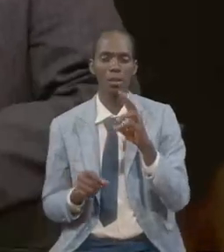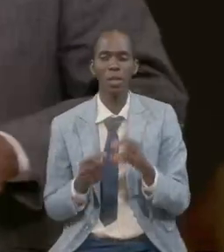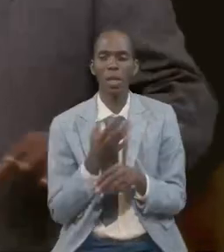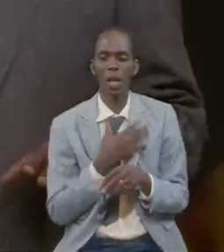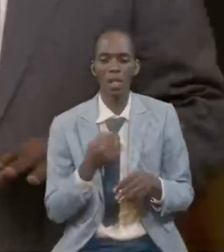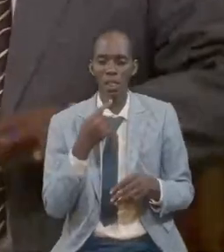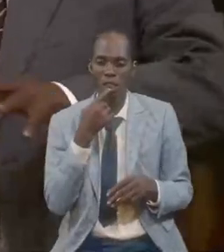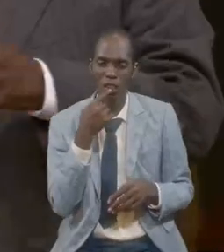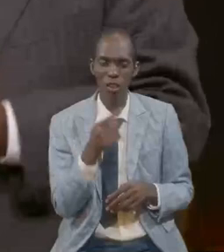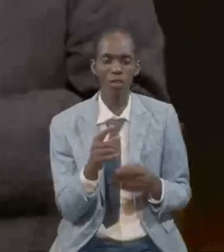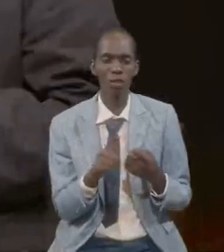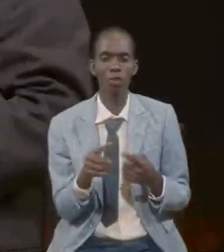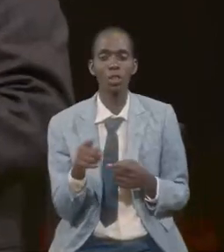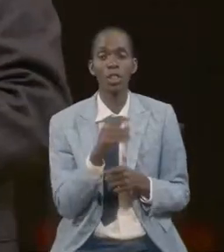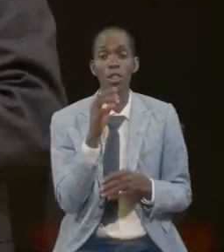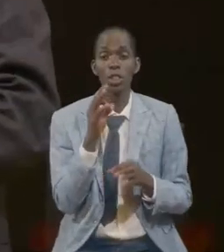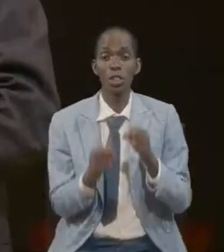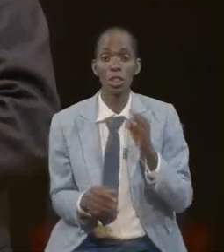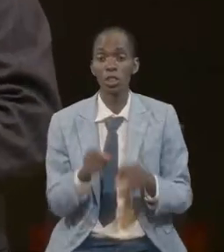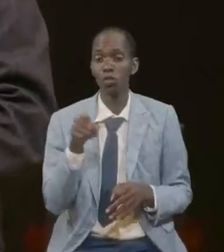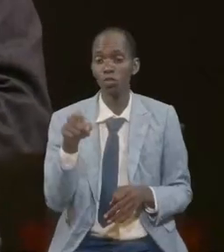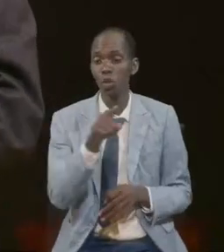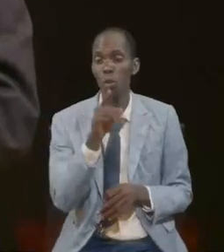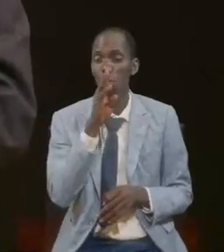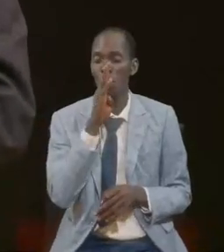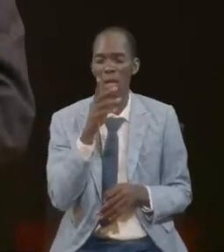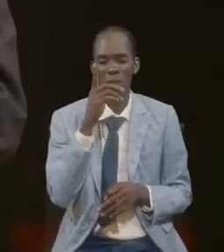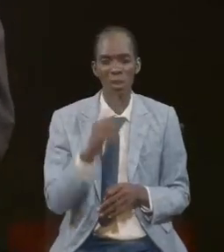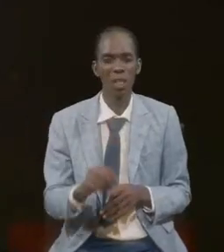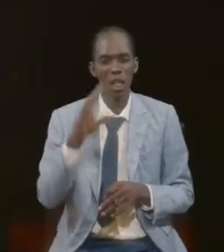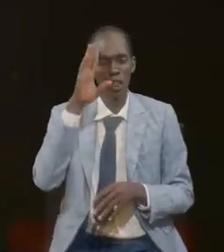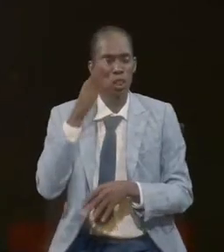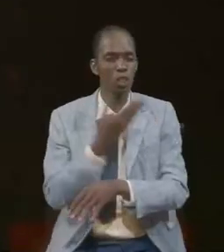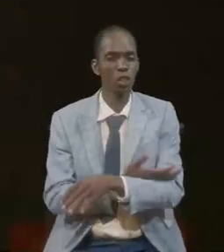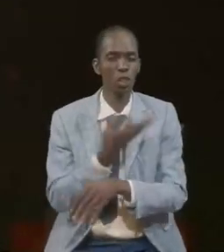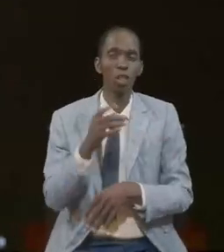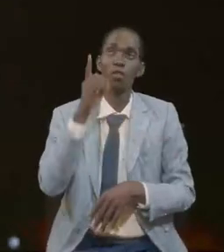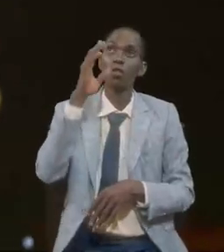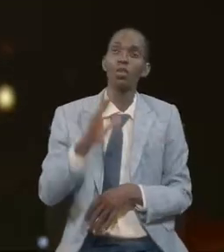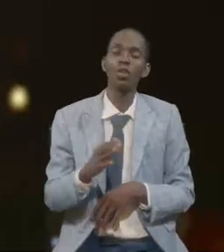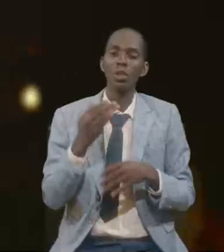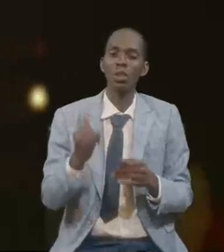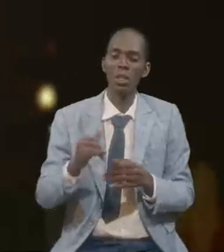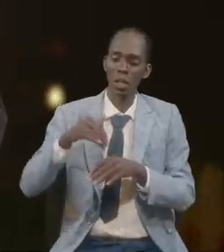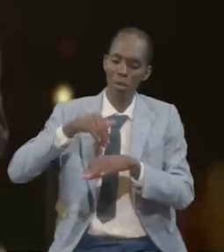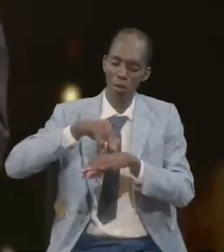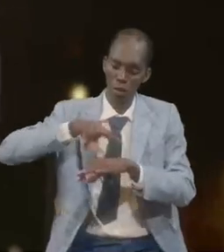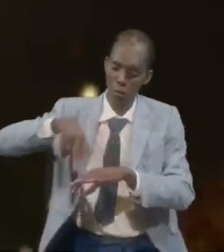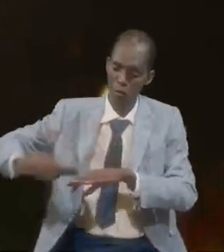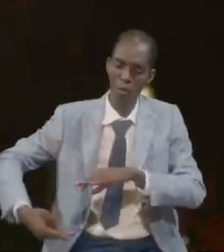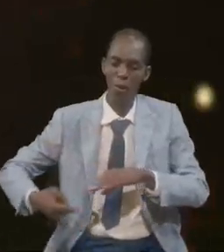dit, si tu es fils de Dieu, jette-toi en bas, car il est